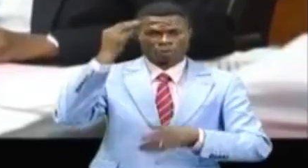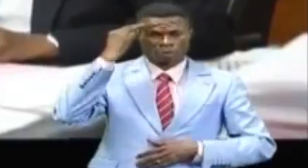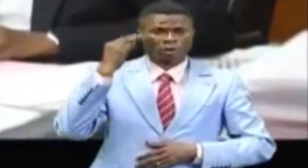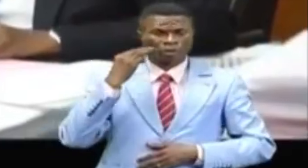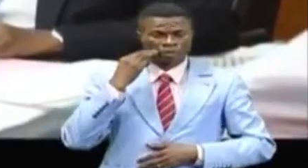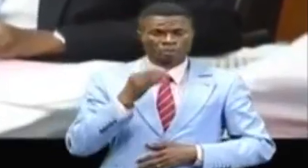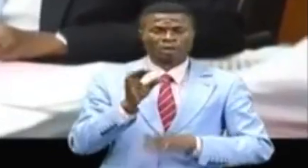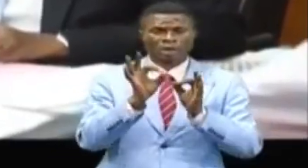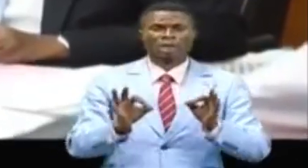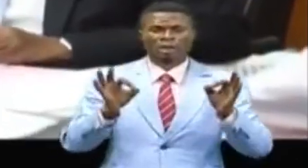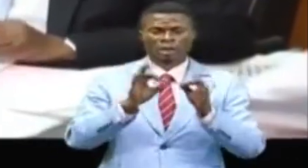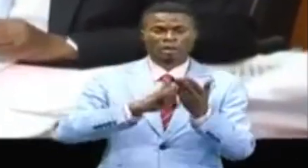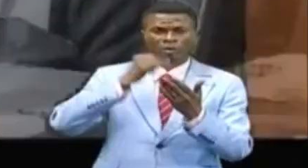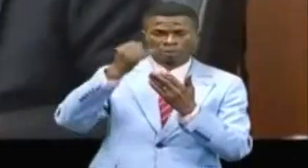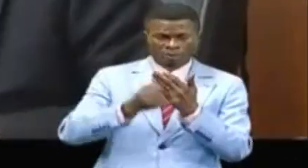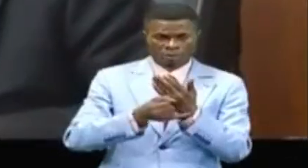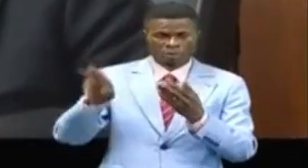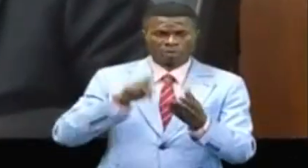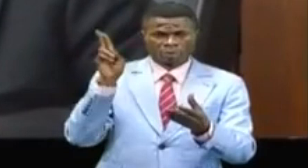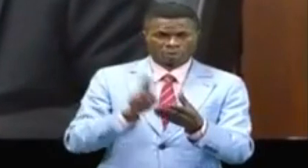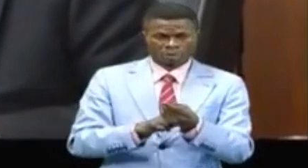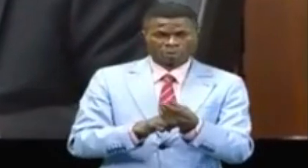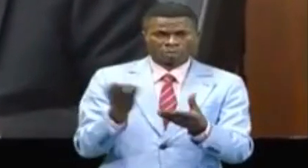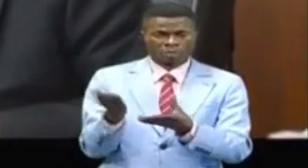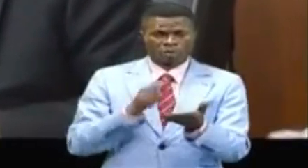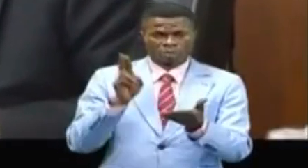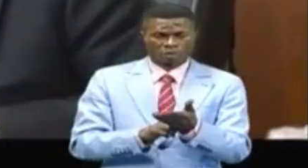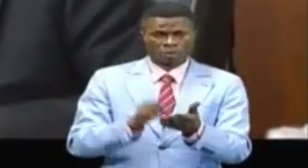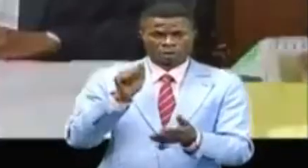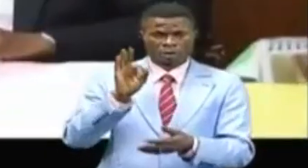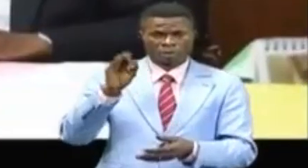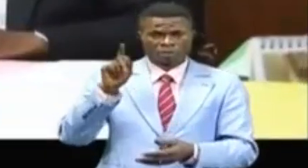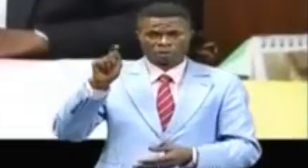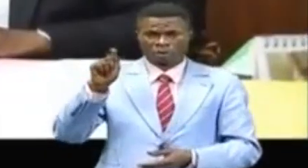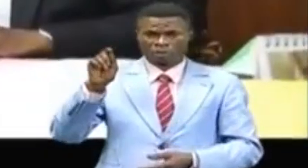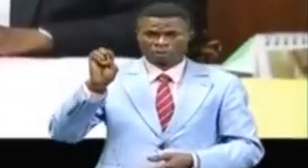le bien fondé du projet de contrat de joint venture entre Afridex,